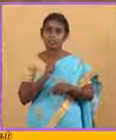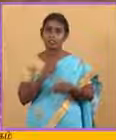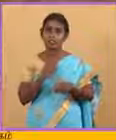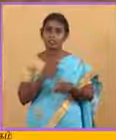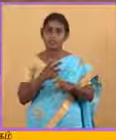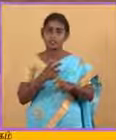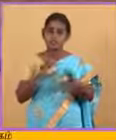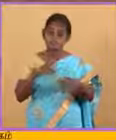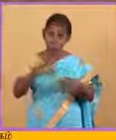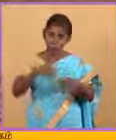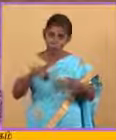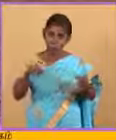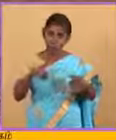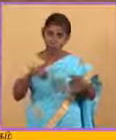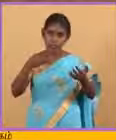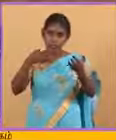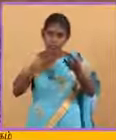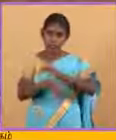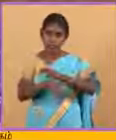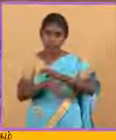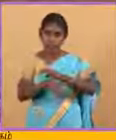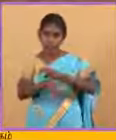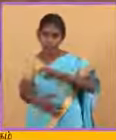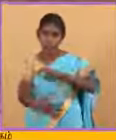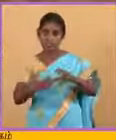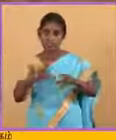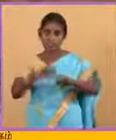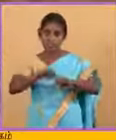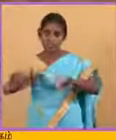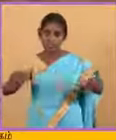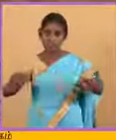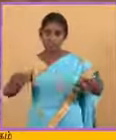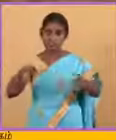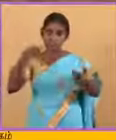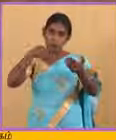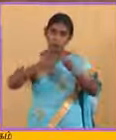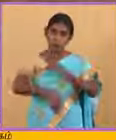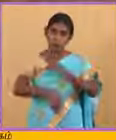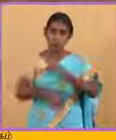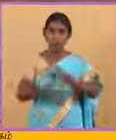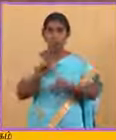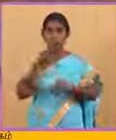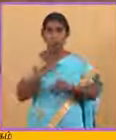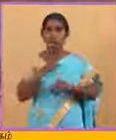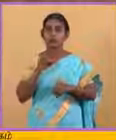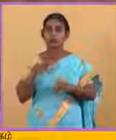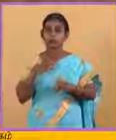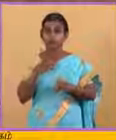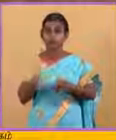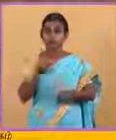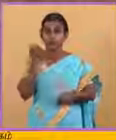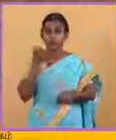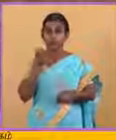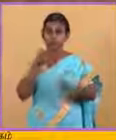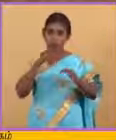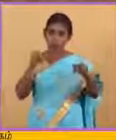தோண்டுதல், கிழங்கு கல்லி எடுத்தல். கல்லியே அகழ்ந்து கிழங்கு சும்மா கையை விட்டு இப்படி எடுக்க முடியாது, ஆழமாக